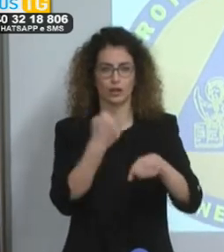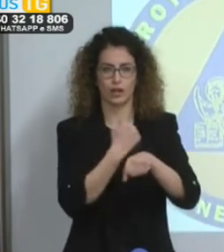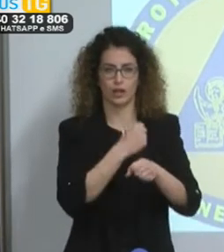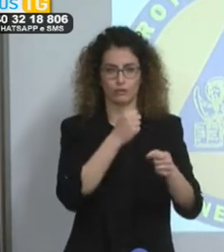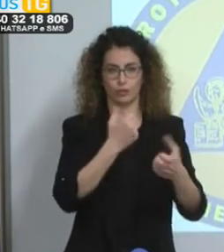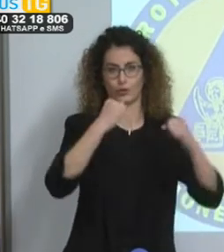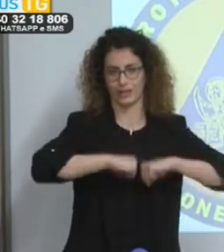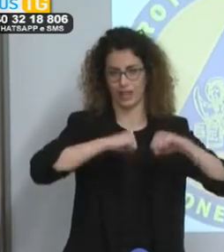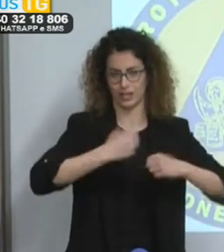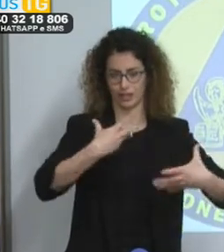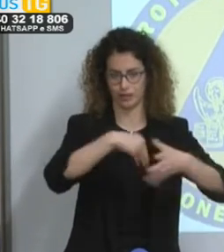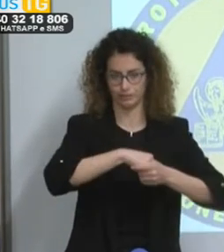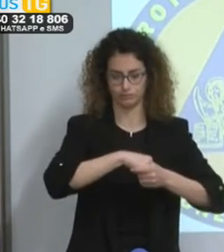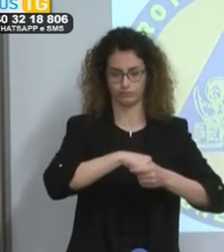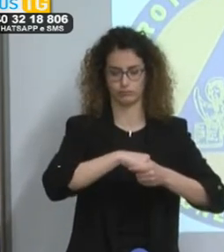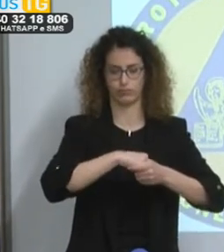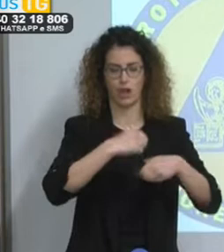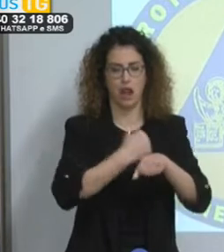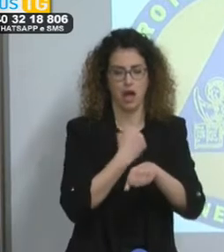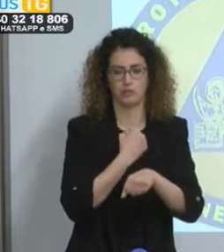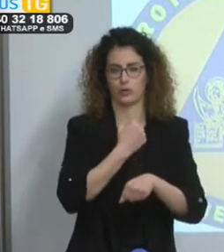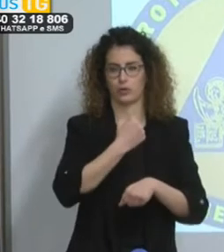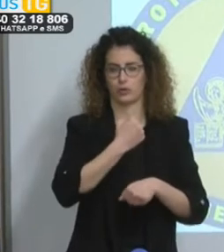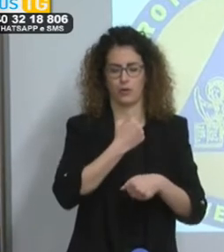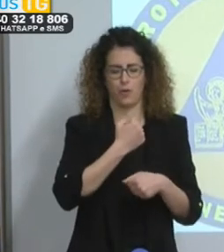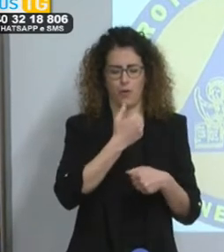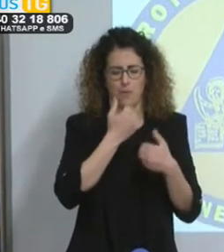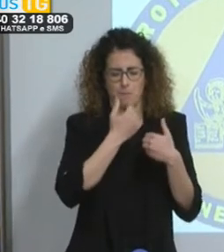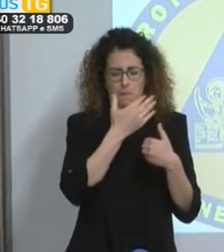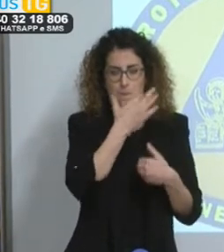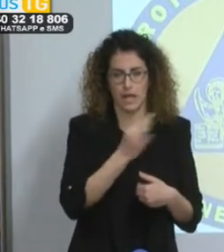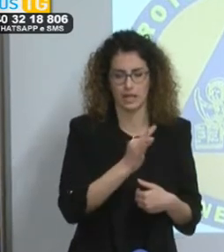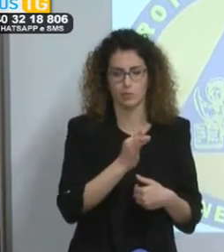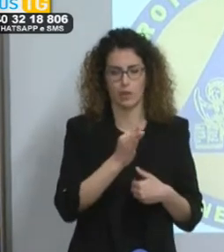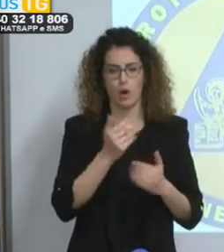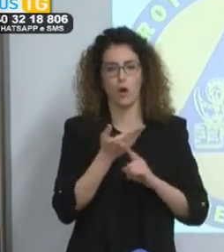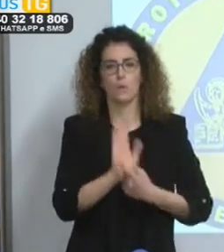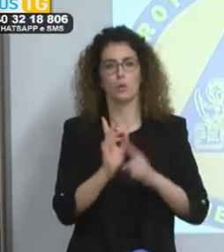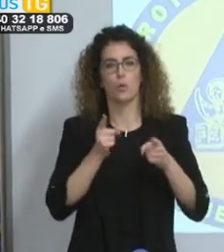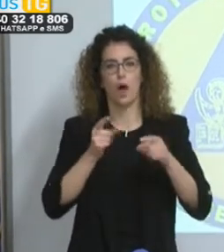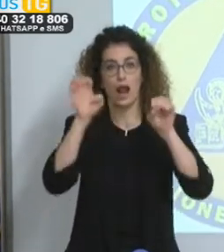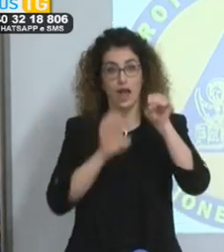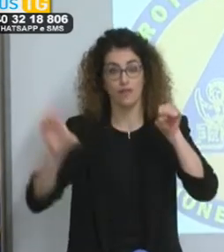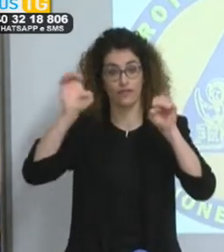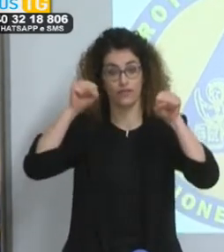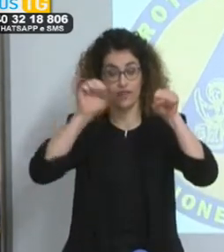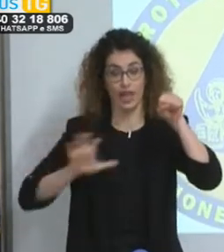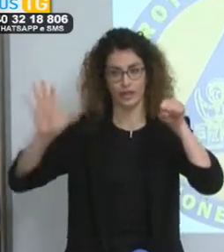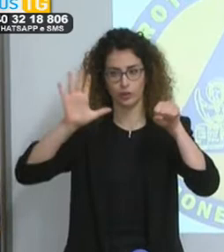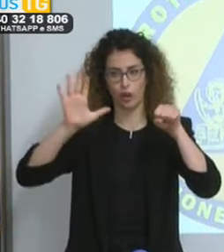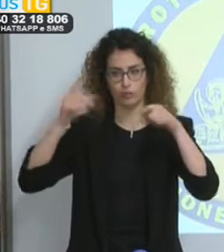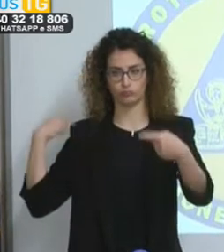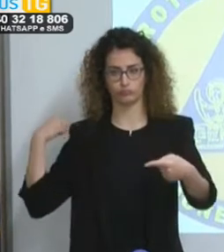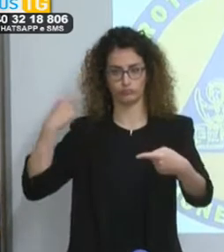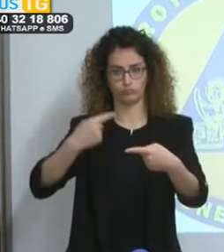hanno saputo dimostrare che il Veneto, con orgoglio ad oggi, non ha lasciato nessuno a piedi. Questo è